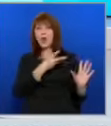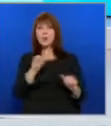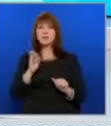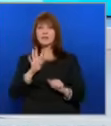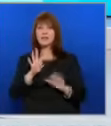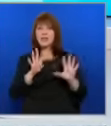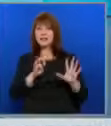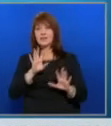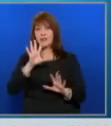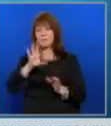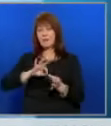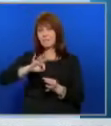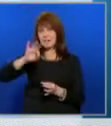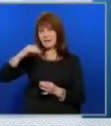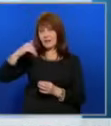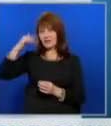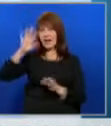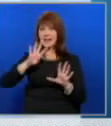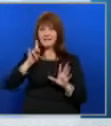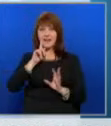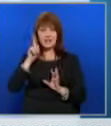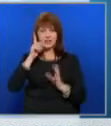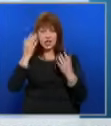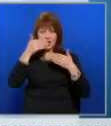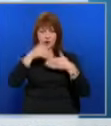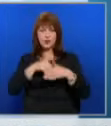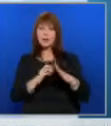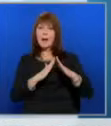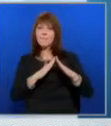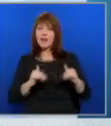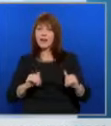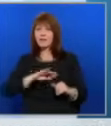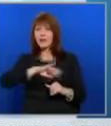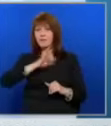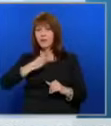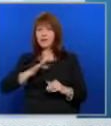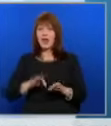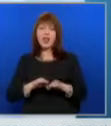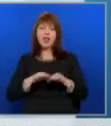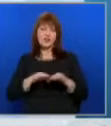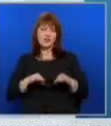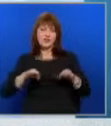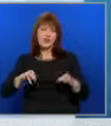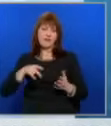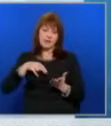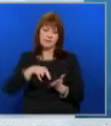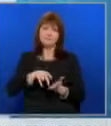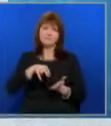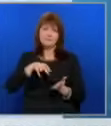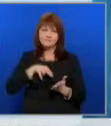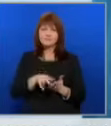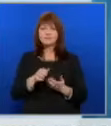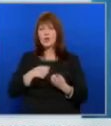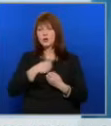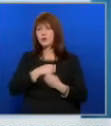5895 метра височина. 9 дни и нощи на палатка в планината, дълги преходи в трудни метеорологични условия.